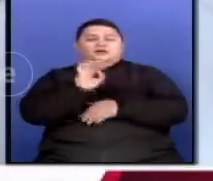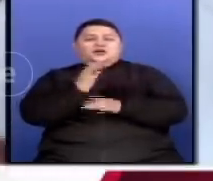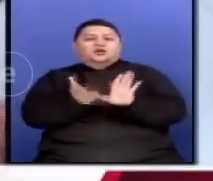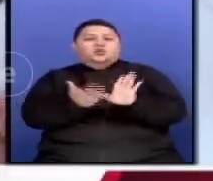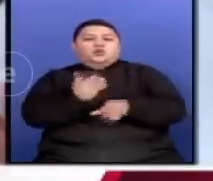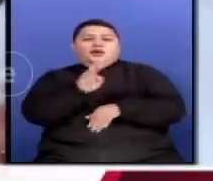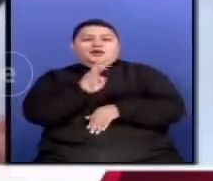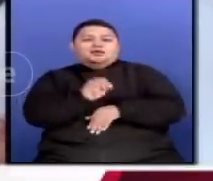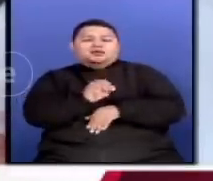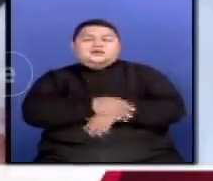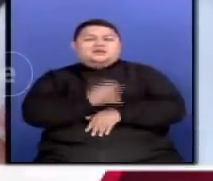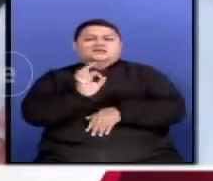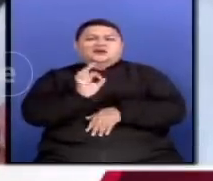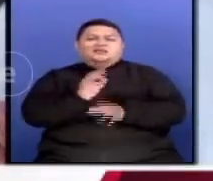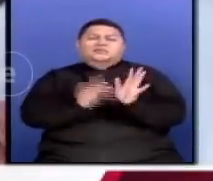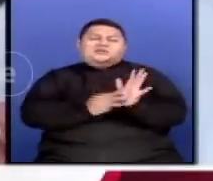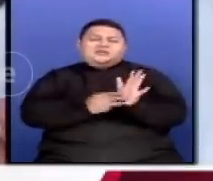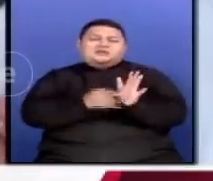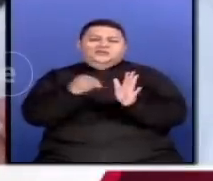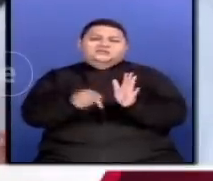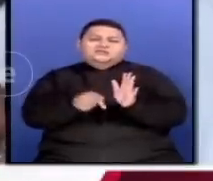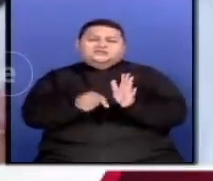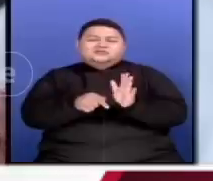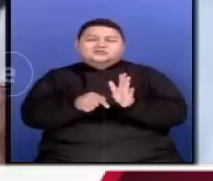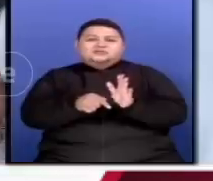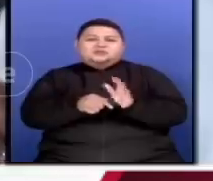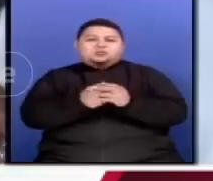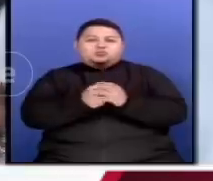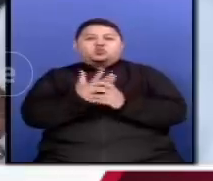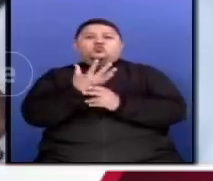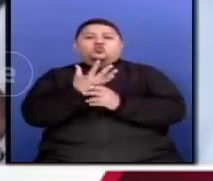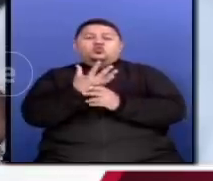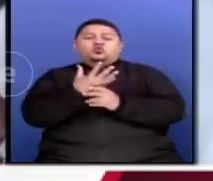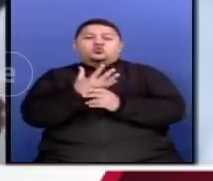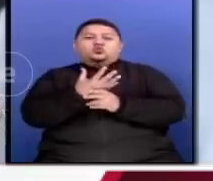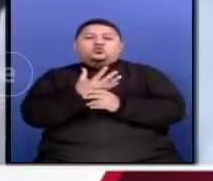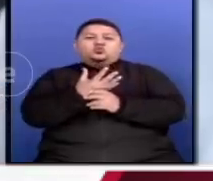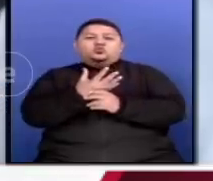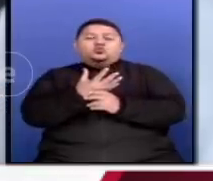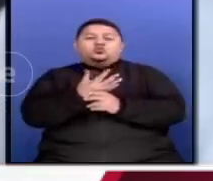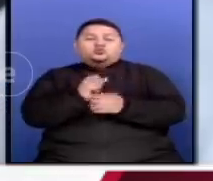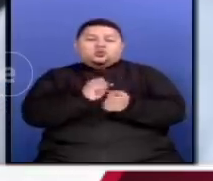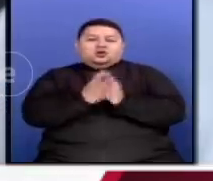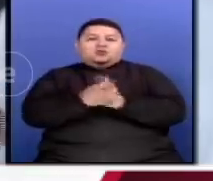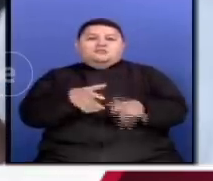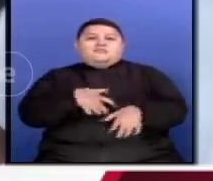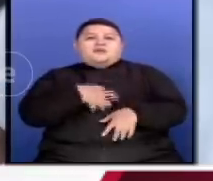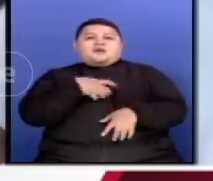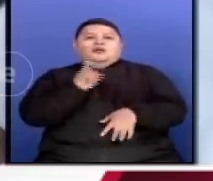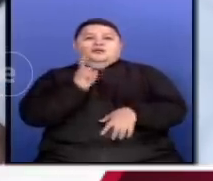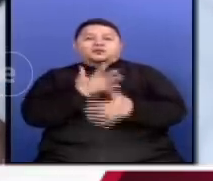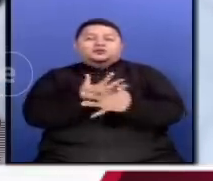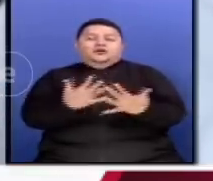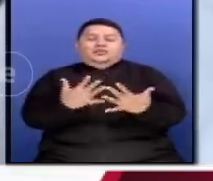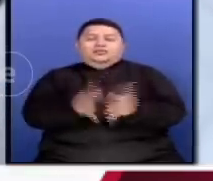sampai isu ini ya merebak kemudian menjadi kemarahan dari